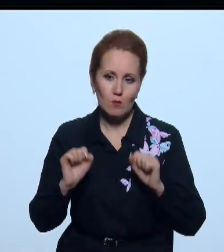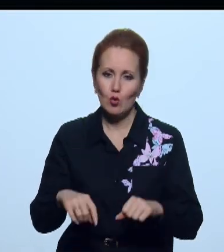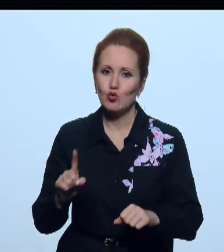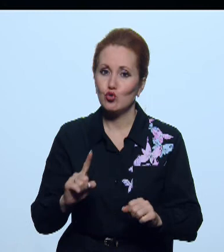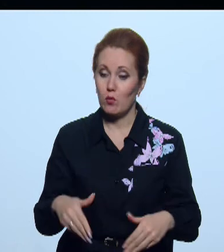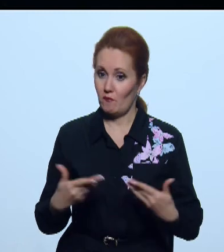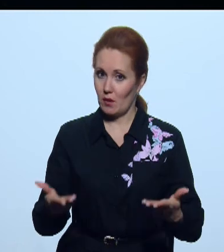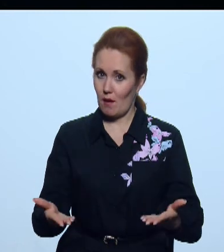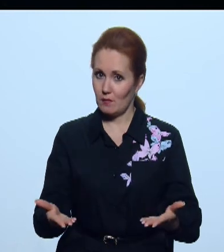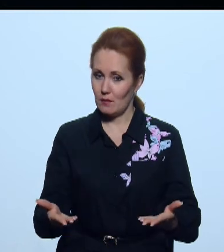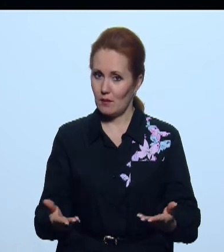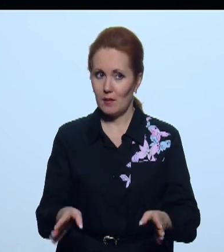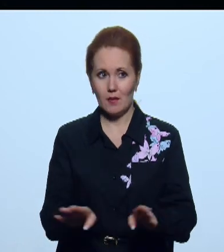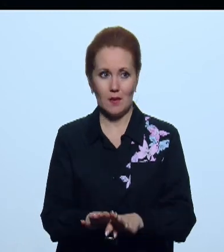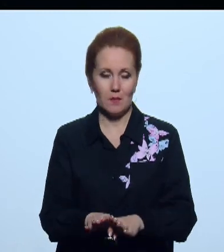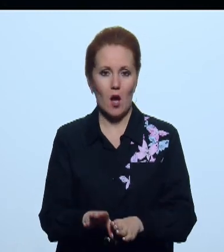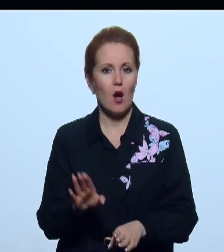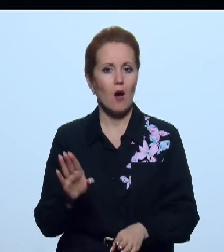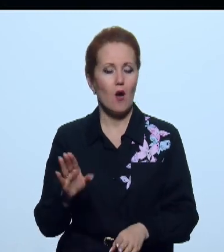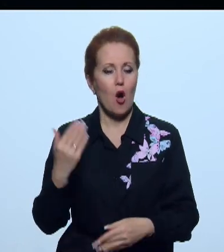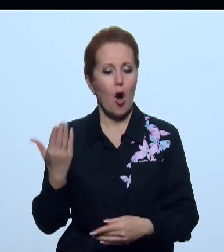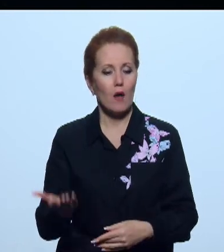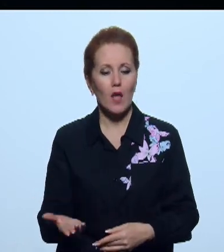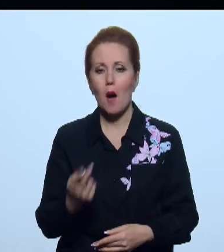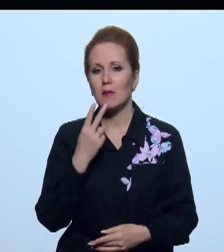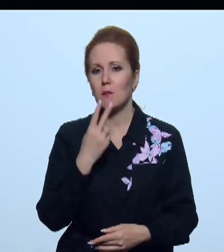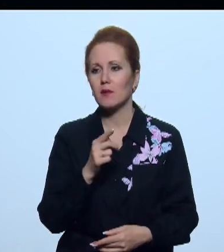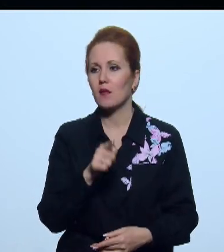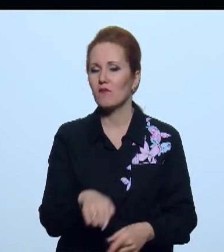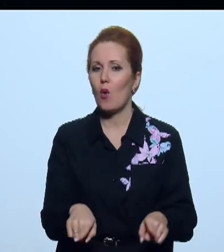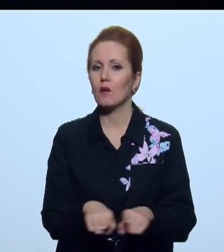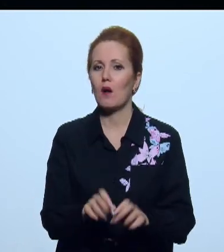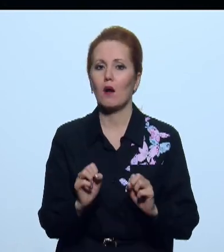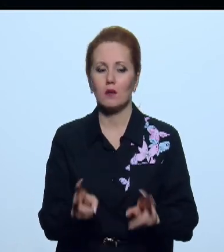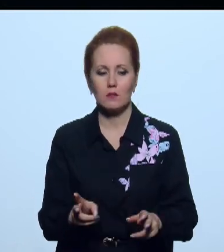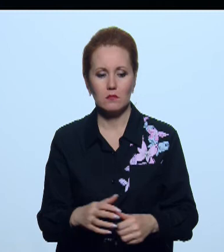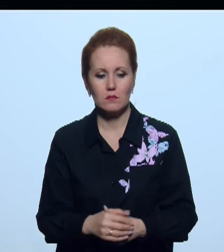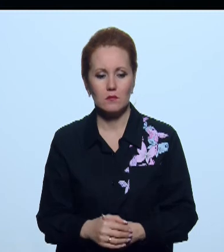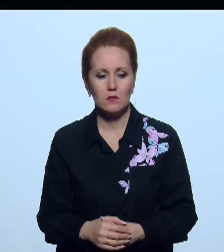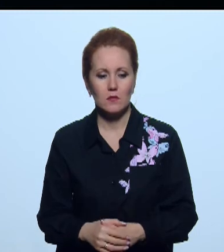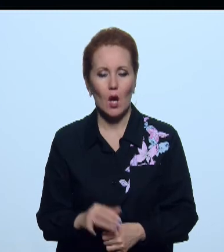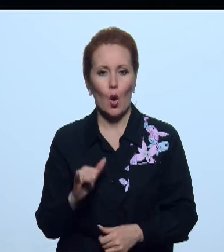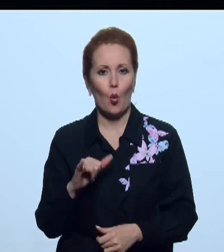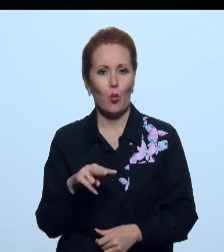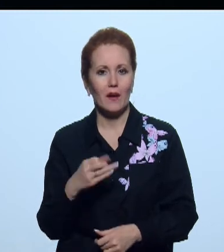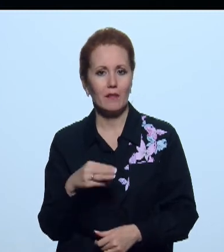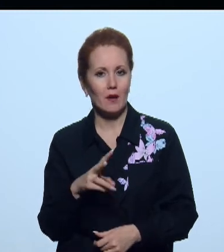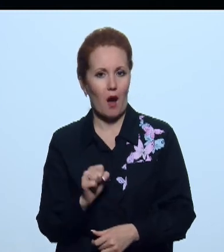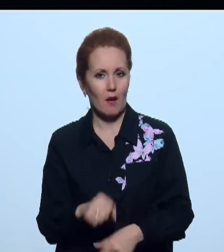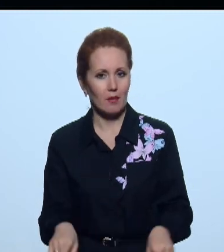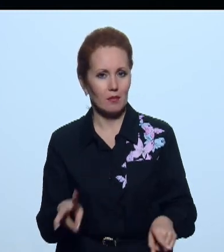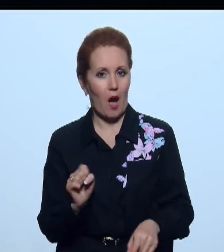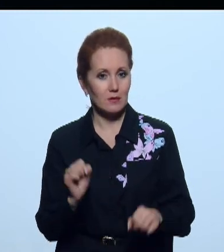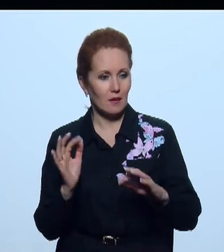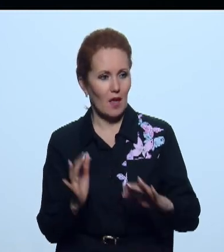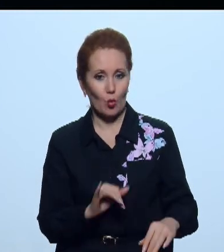выдать, типа, она посмотрела на него, как улитка на снег. То есть у него такие